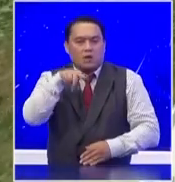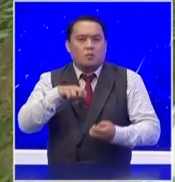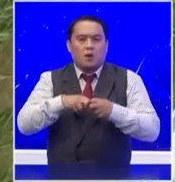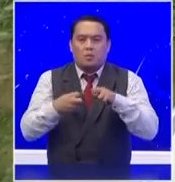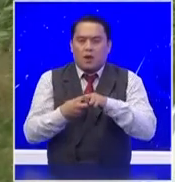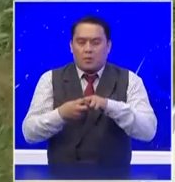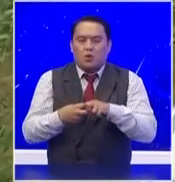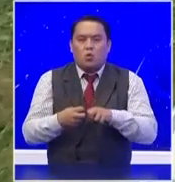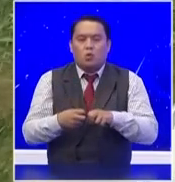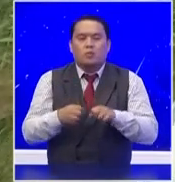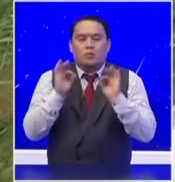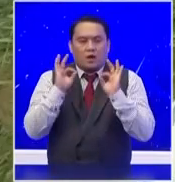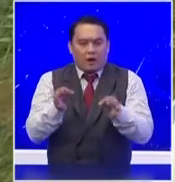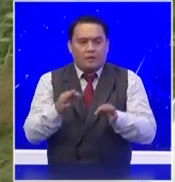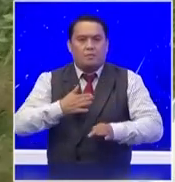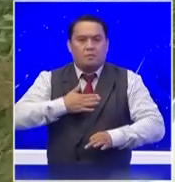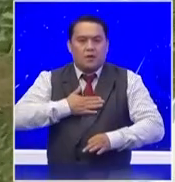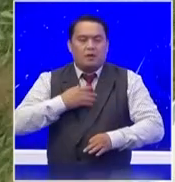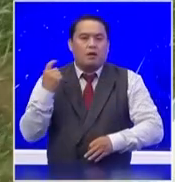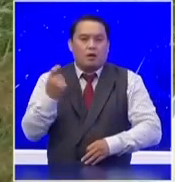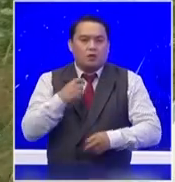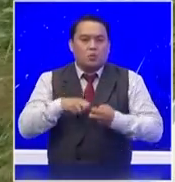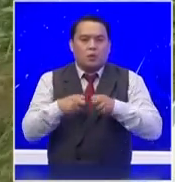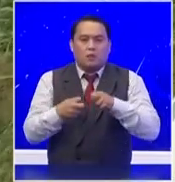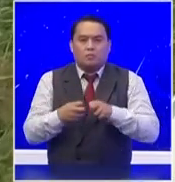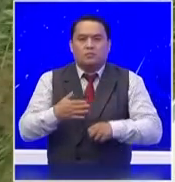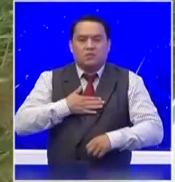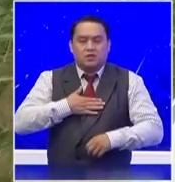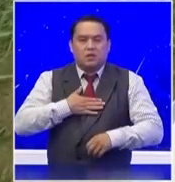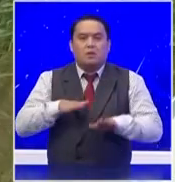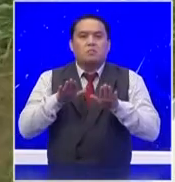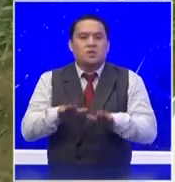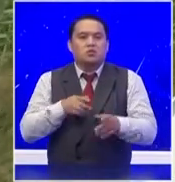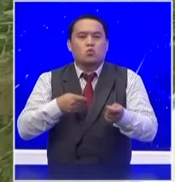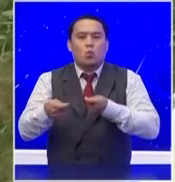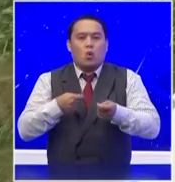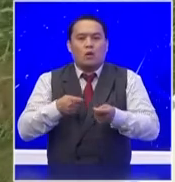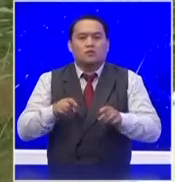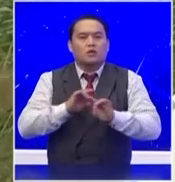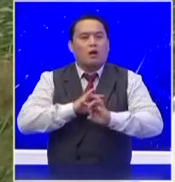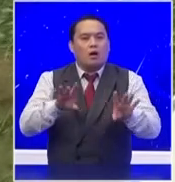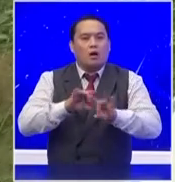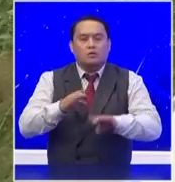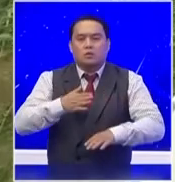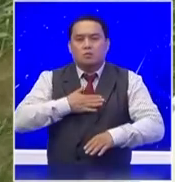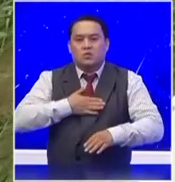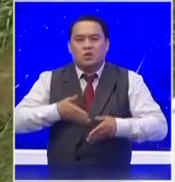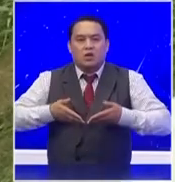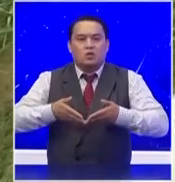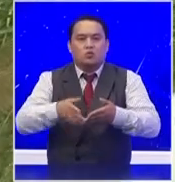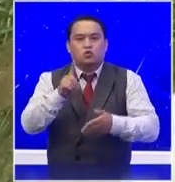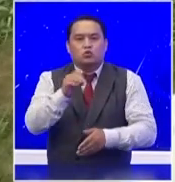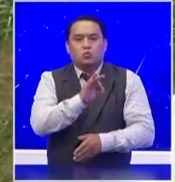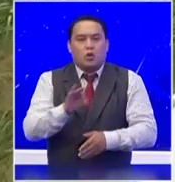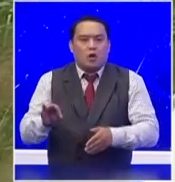мәселені көтерулері орынды. Бірақ меніңше шаруалар бұл проблеманы бізге емес, жергілікті билікке айтулары тиіс. Біз бітіргенше латоктарды